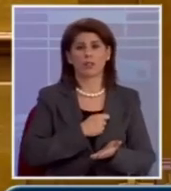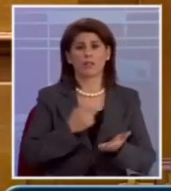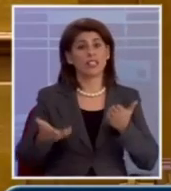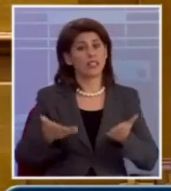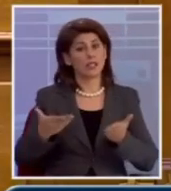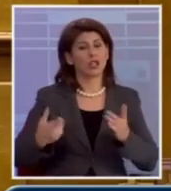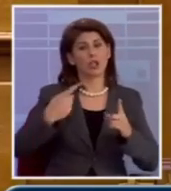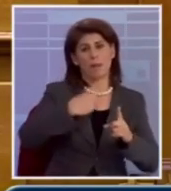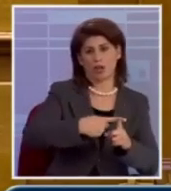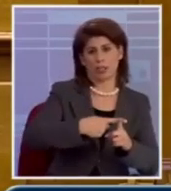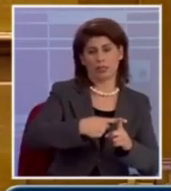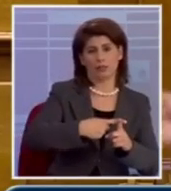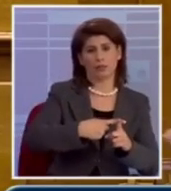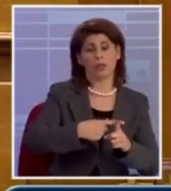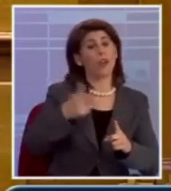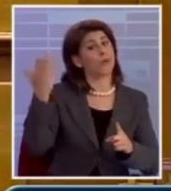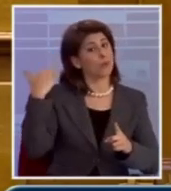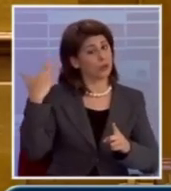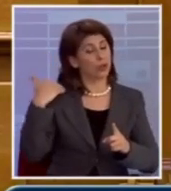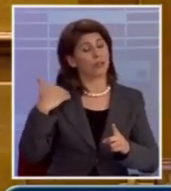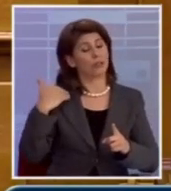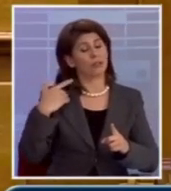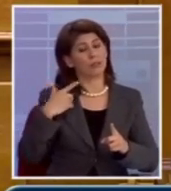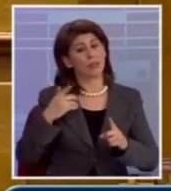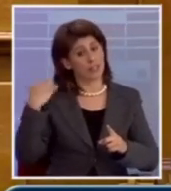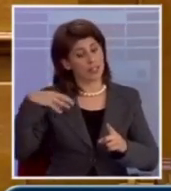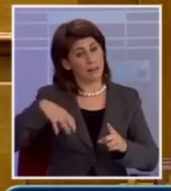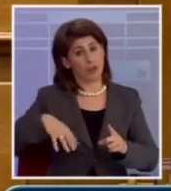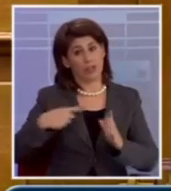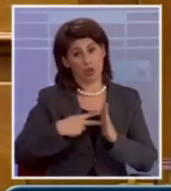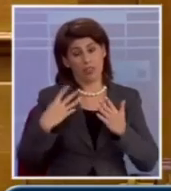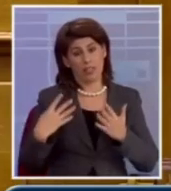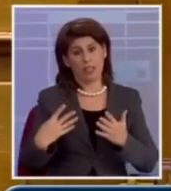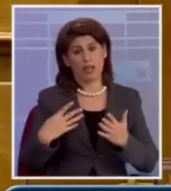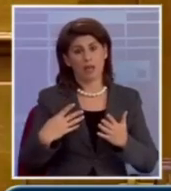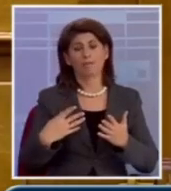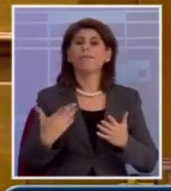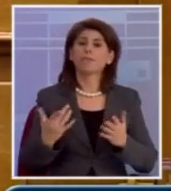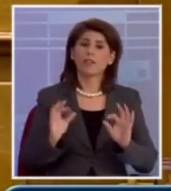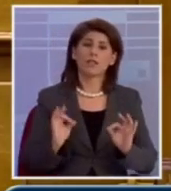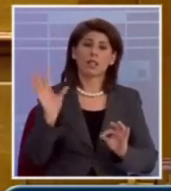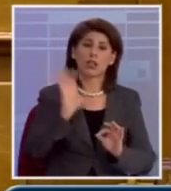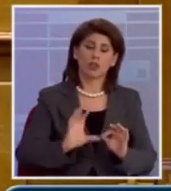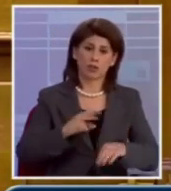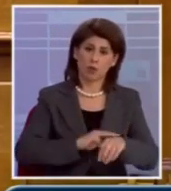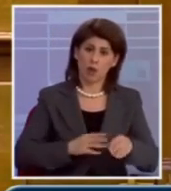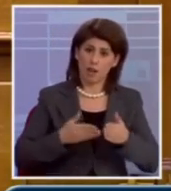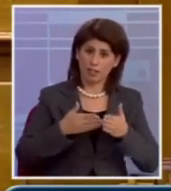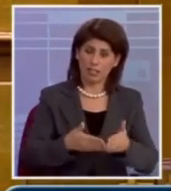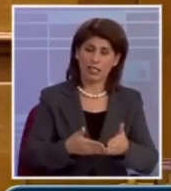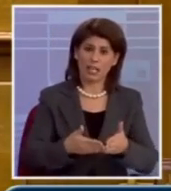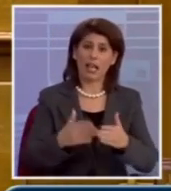συγκριτικά πλεονεκτήματα που τότε απεφάνθη η εποχή τότε ότι είναι φυσικά ο τουρισμός, η ναυτιλία,